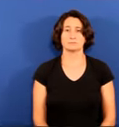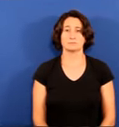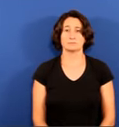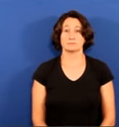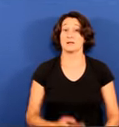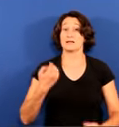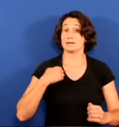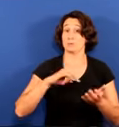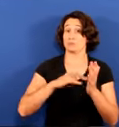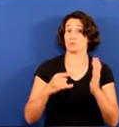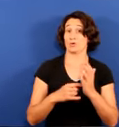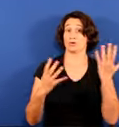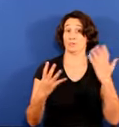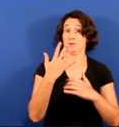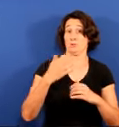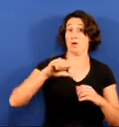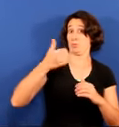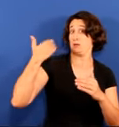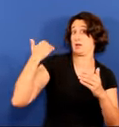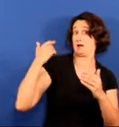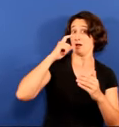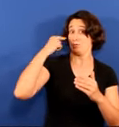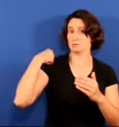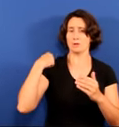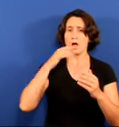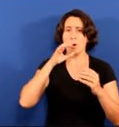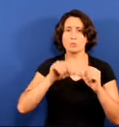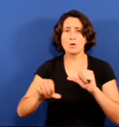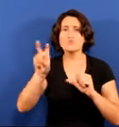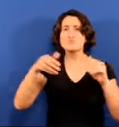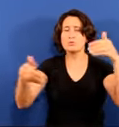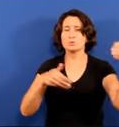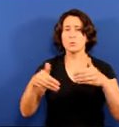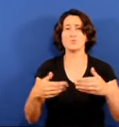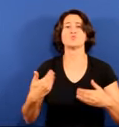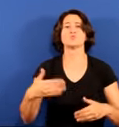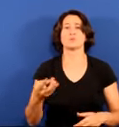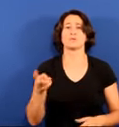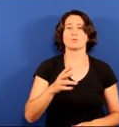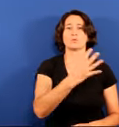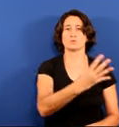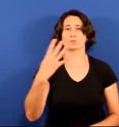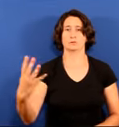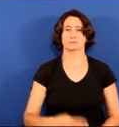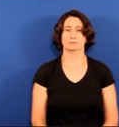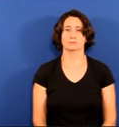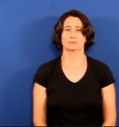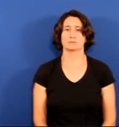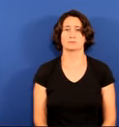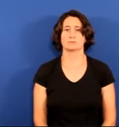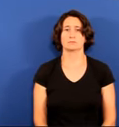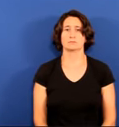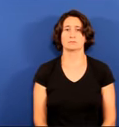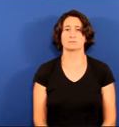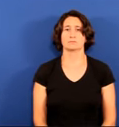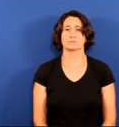Iaz berriz, 85 eskatu zituzten. Enpresa txiki edo ertain bakoitzak 4.000 eurotik 52.000 eurora bitartean